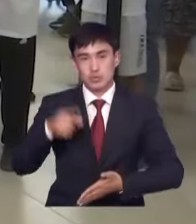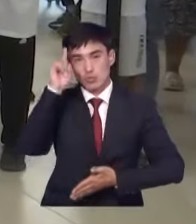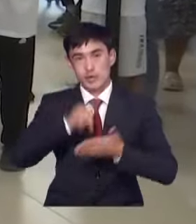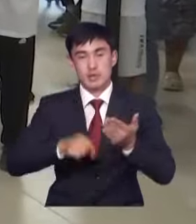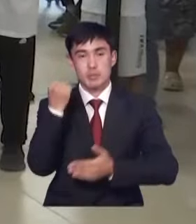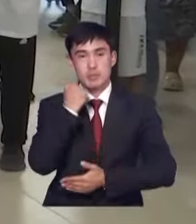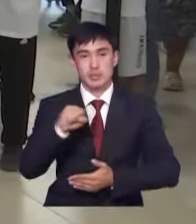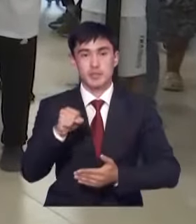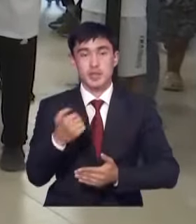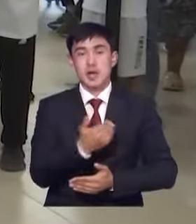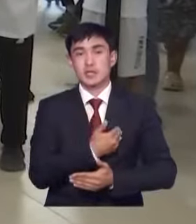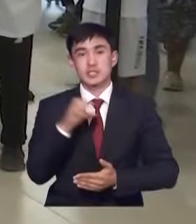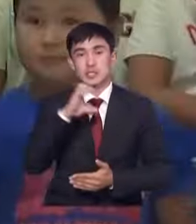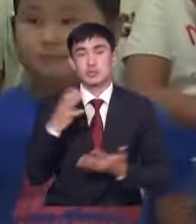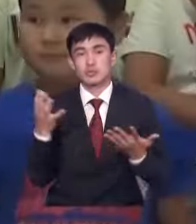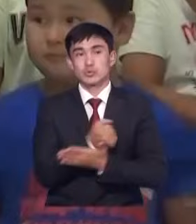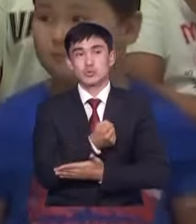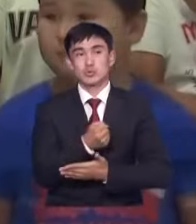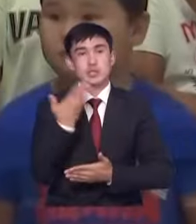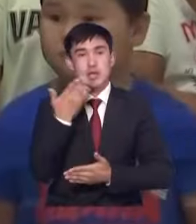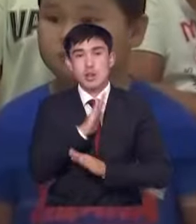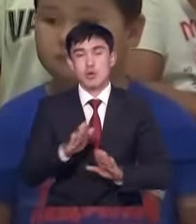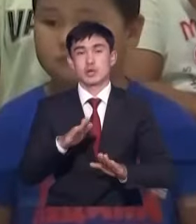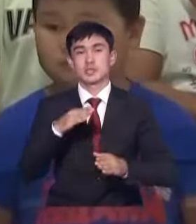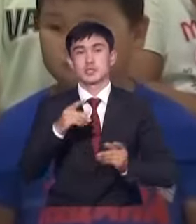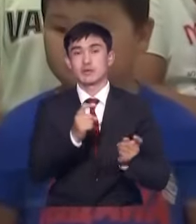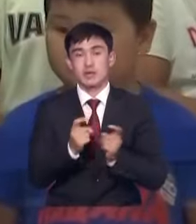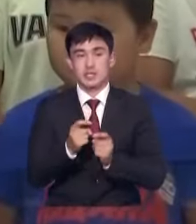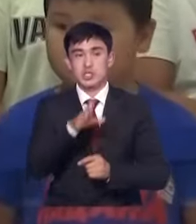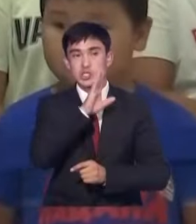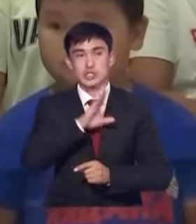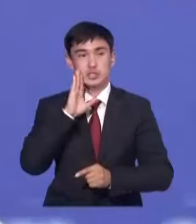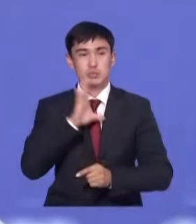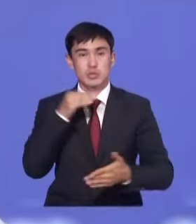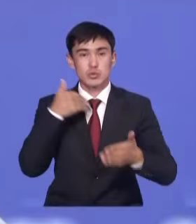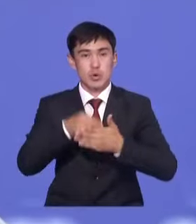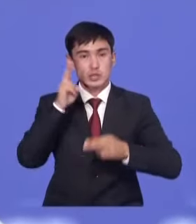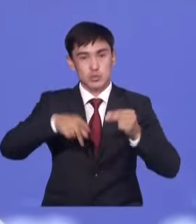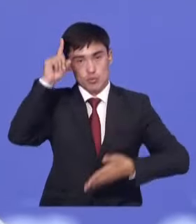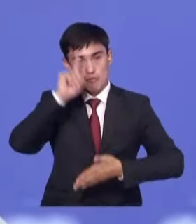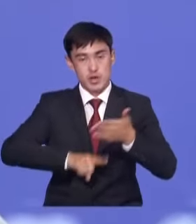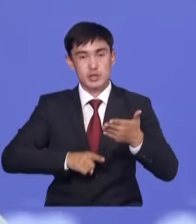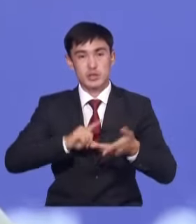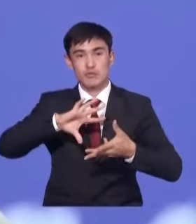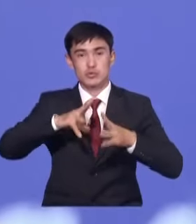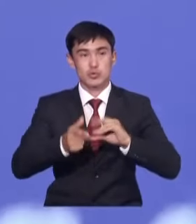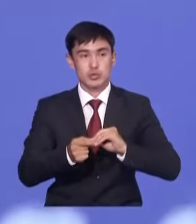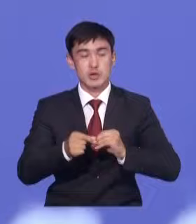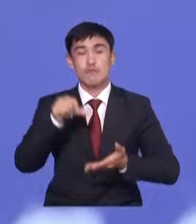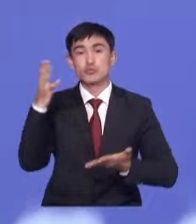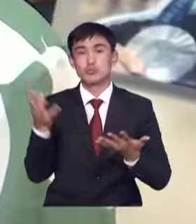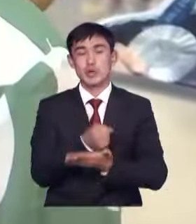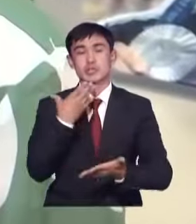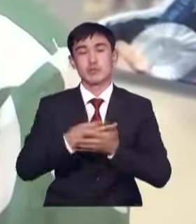уверенной победой. И хотя серебро далось сыну в нелегкой схватке, женщина была до конца уверена в ее исходе и в